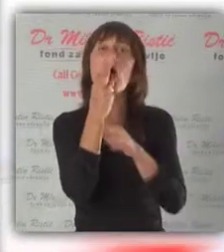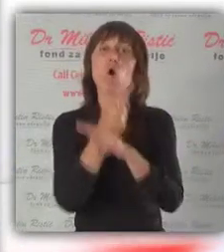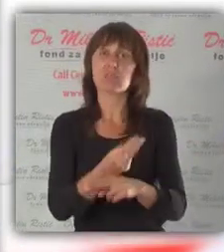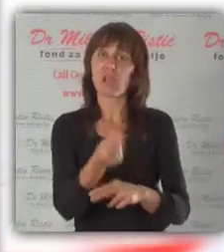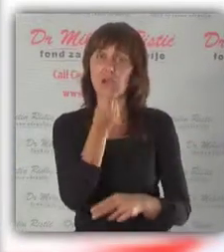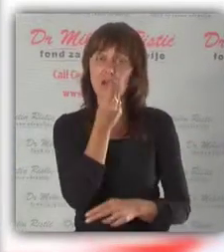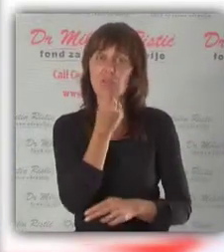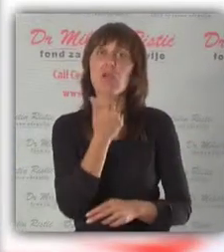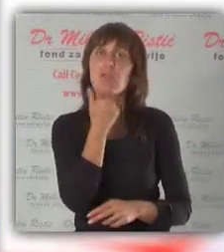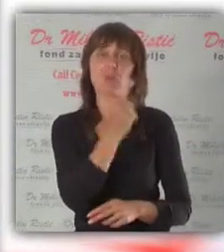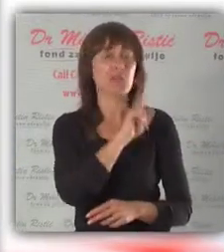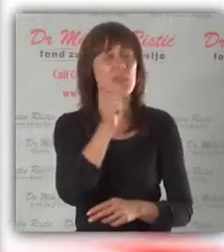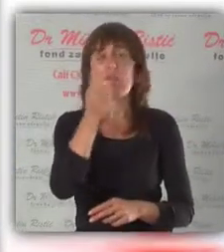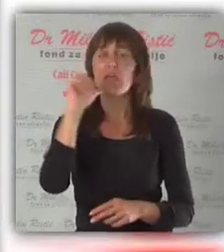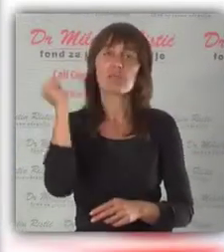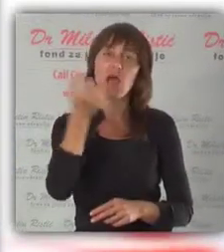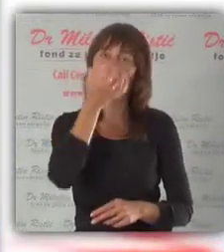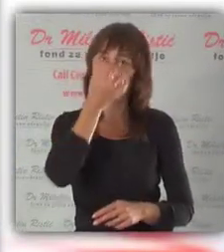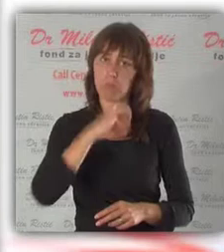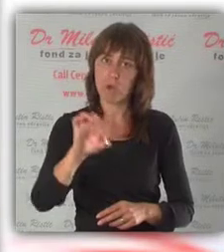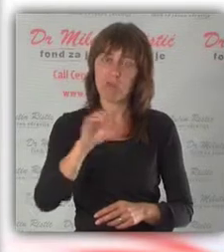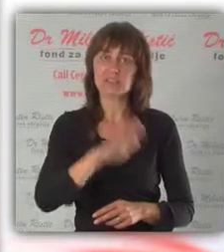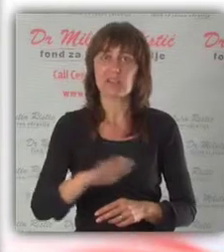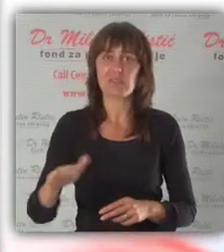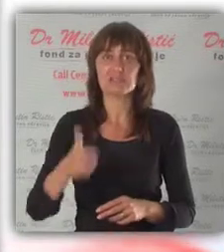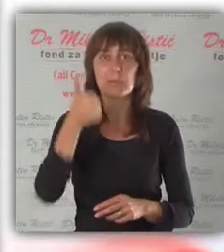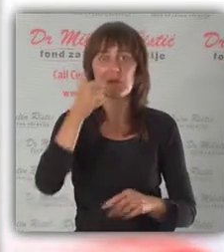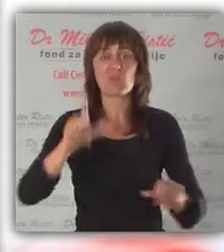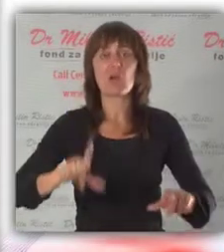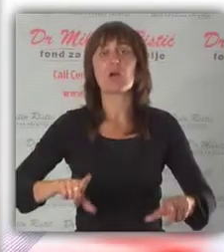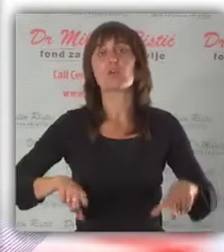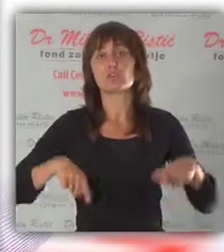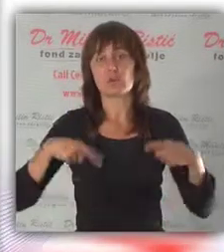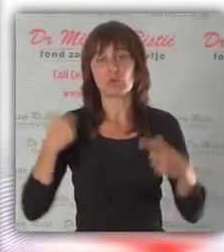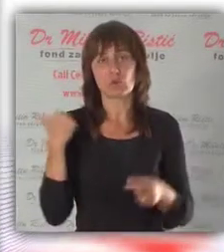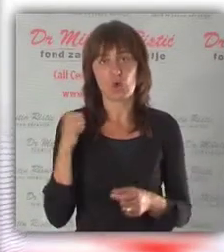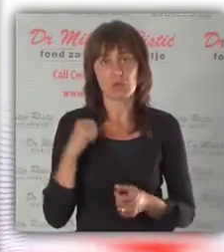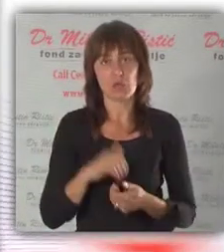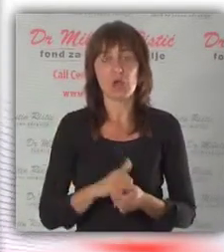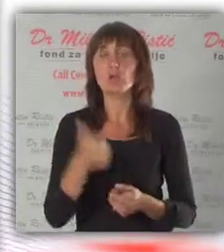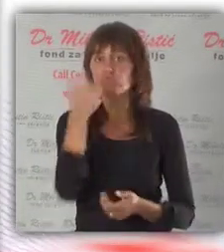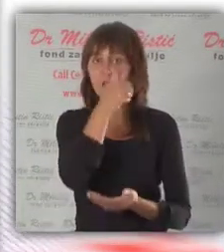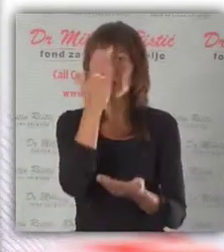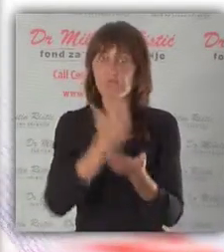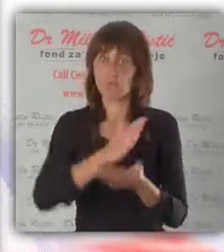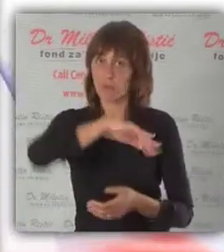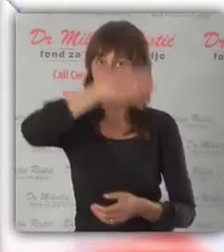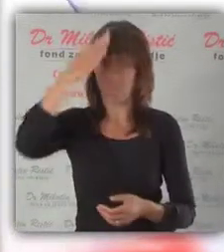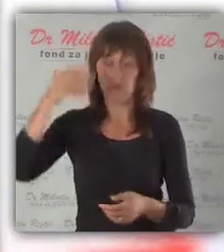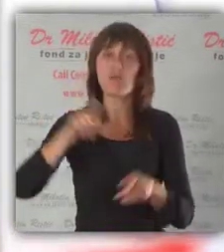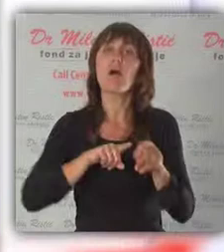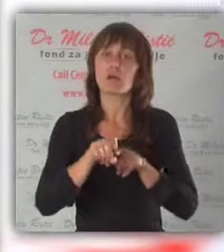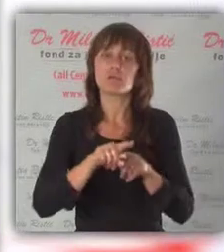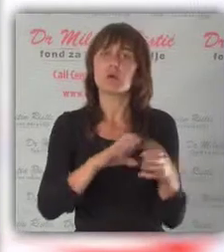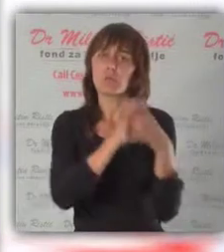hranu, jer hotelska hrana ipak nije najadekvatniji i najsrećniji izbor detetu prve godine života. Što se